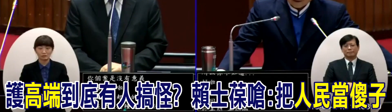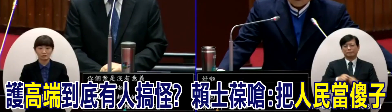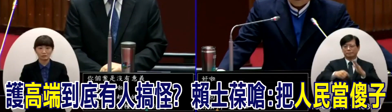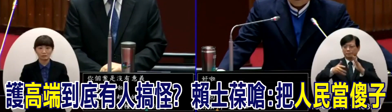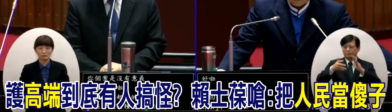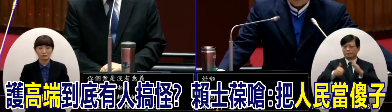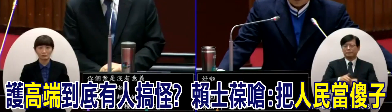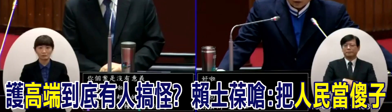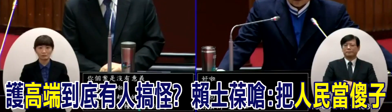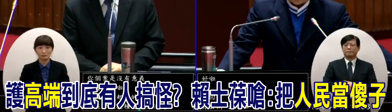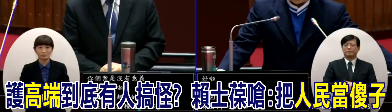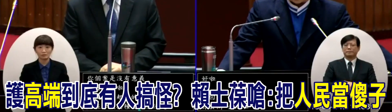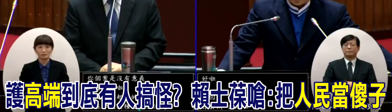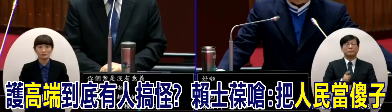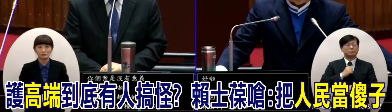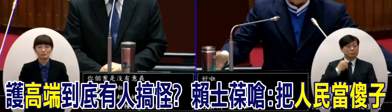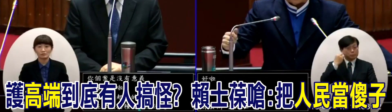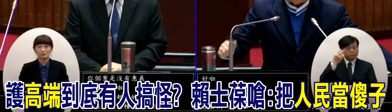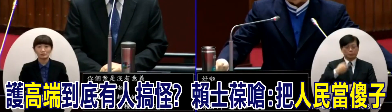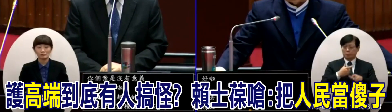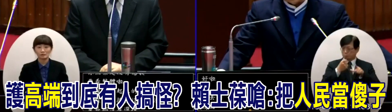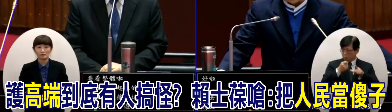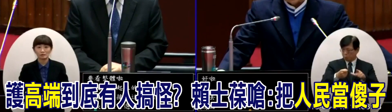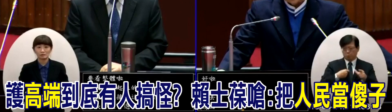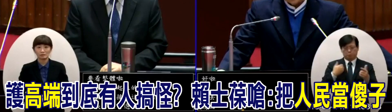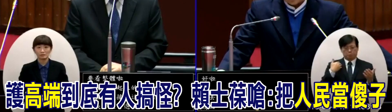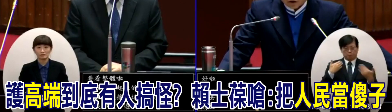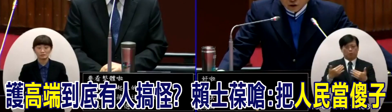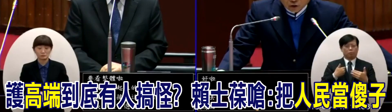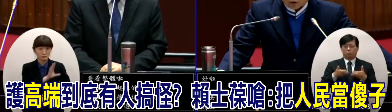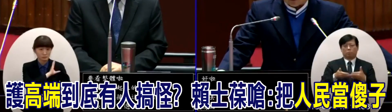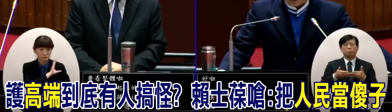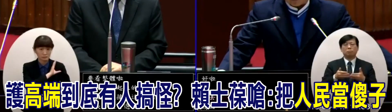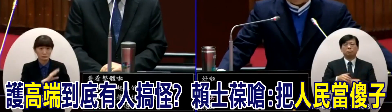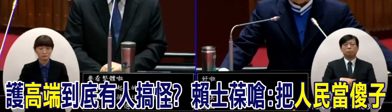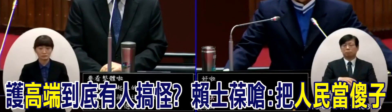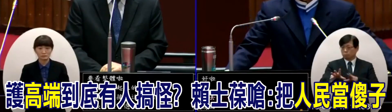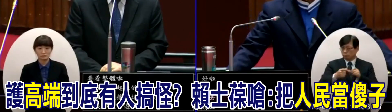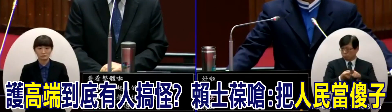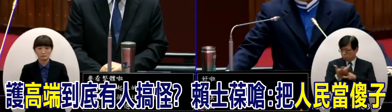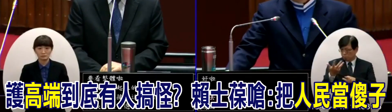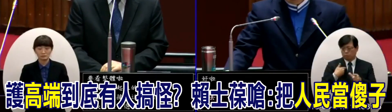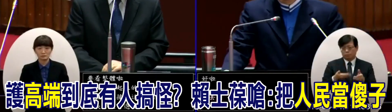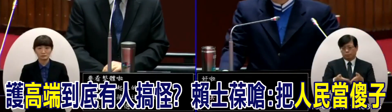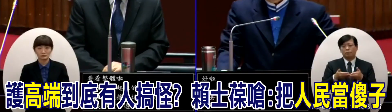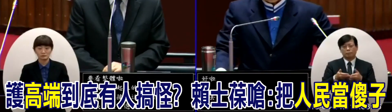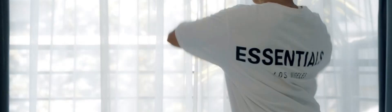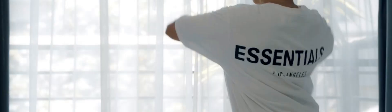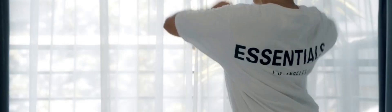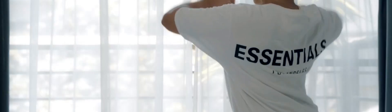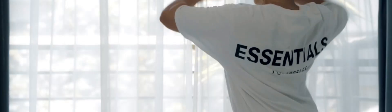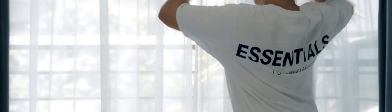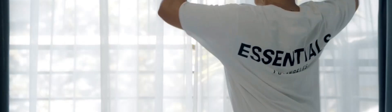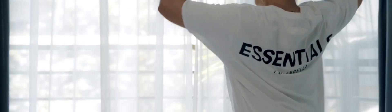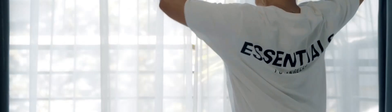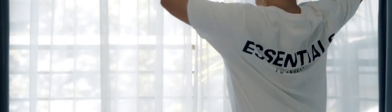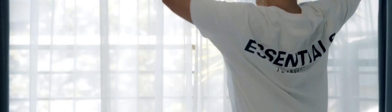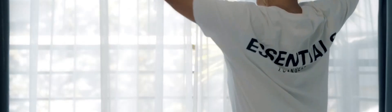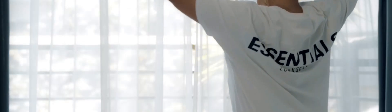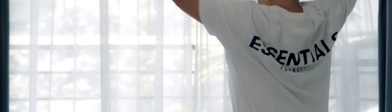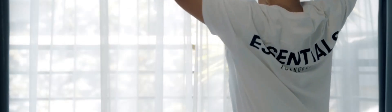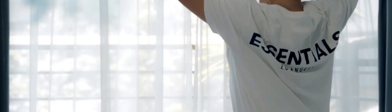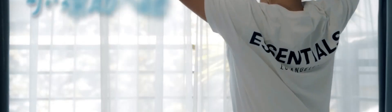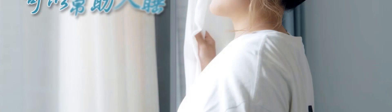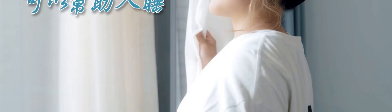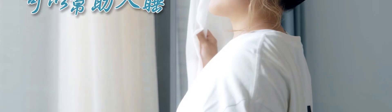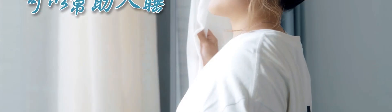院长 是， 我觉得公开透明非常重要。 当然， 资讯公开非常重要。 是。 原来好的益